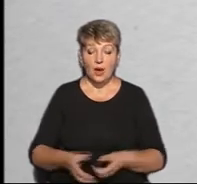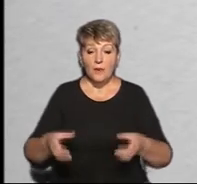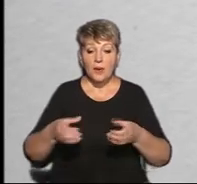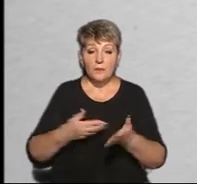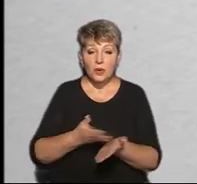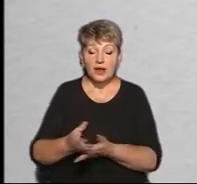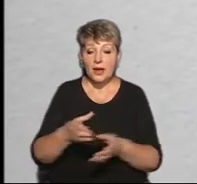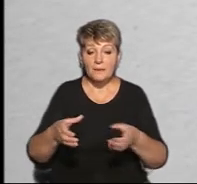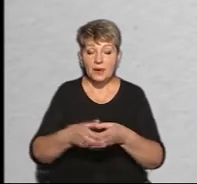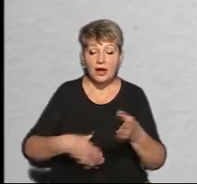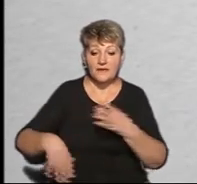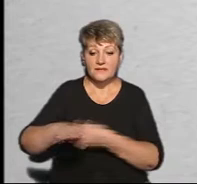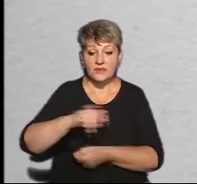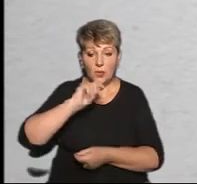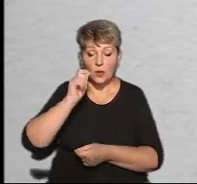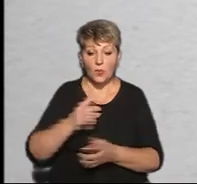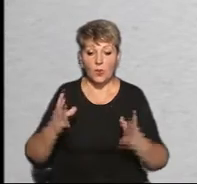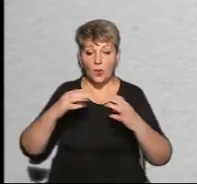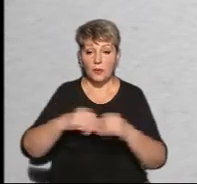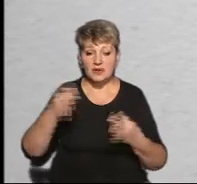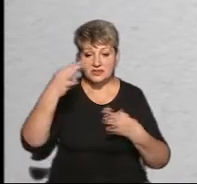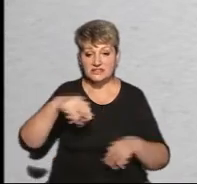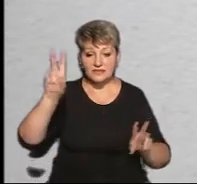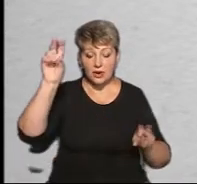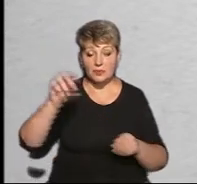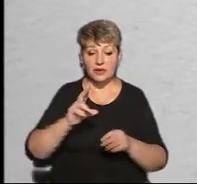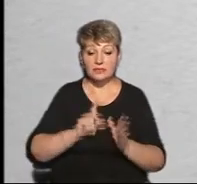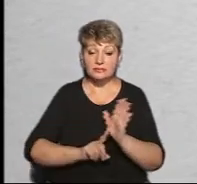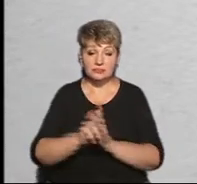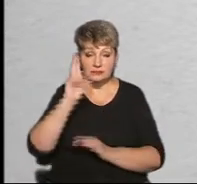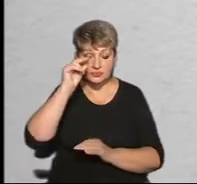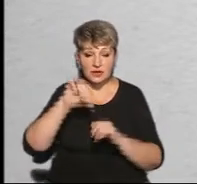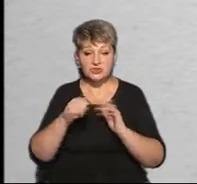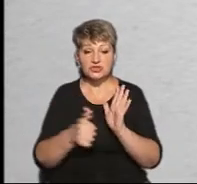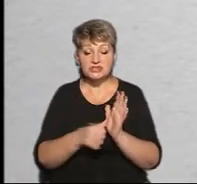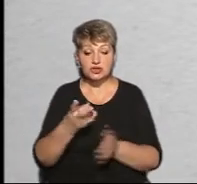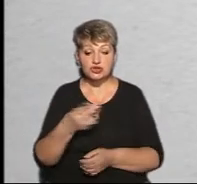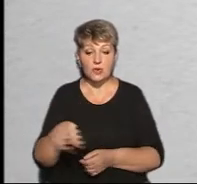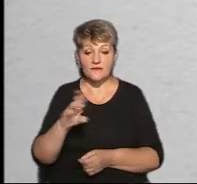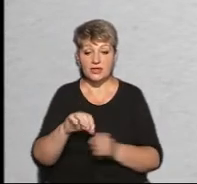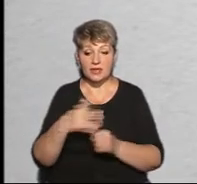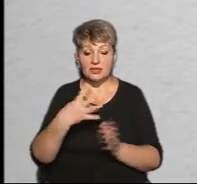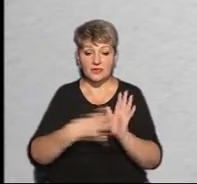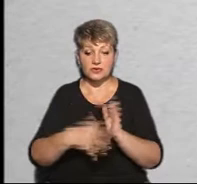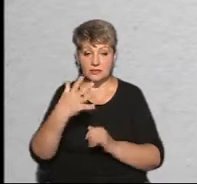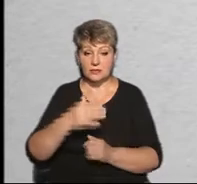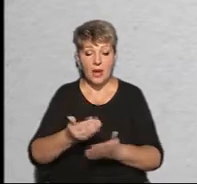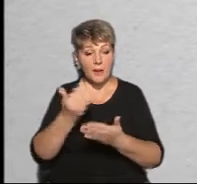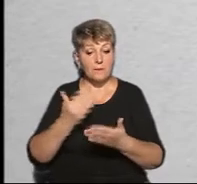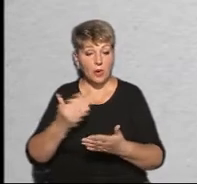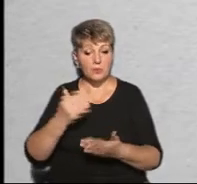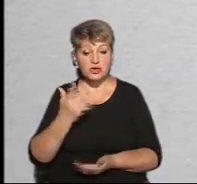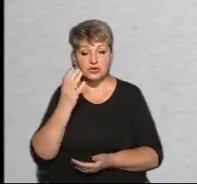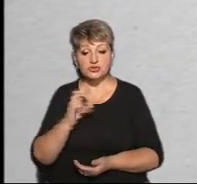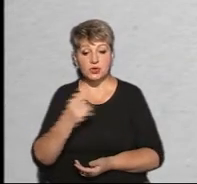Політична партія «Всеукраїнське об'єднання «Свобода». Дата заснування – 16 жовтня 1995 року. Попередні назви –